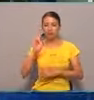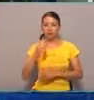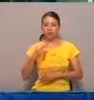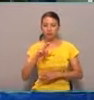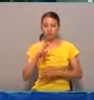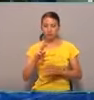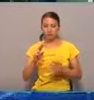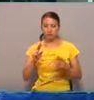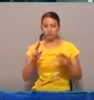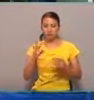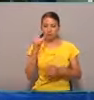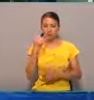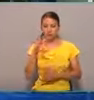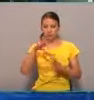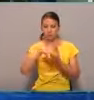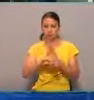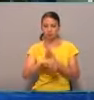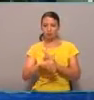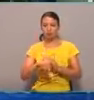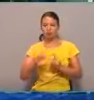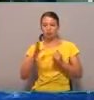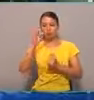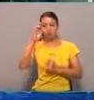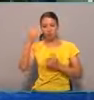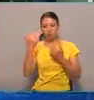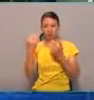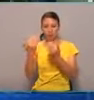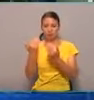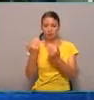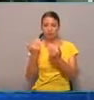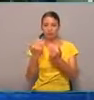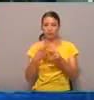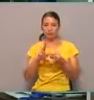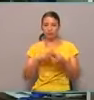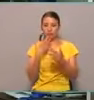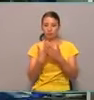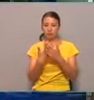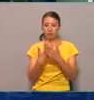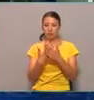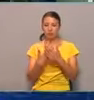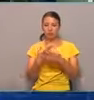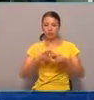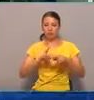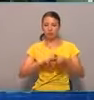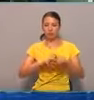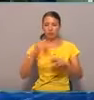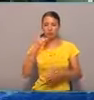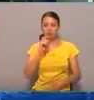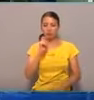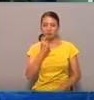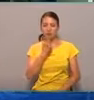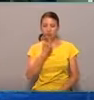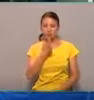музейінің жері министрлікке қарайды, мәдениет министрлігіне, Арыстанбаптың аумағы да сол министрлікке қарайды. Енді осында қиындықтарға